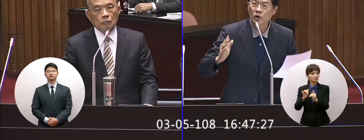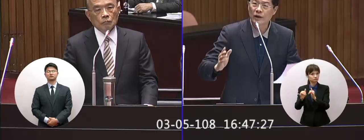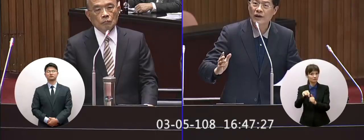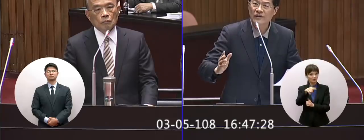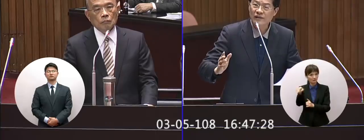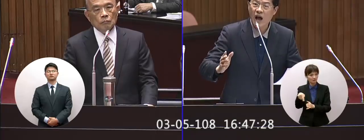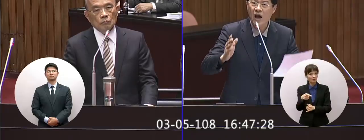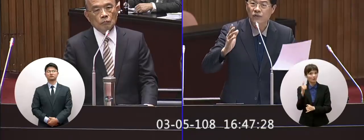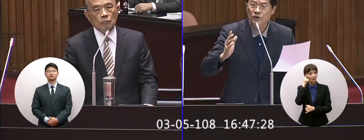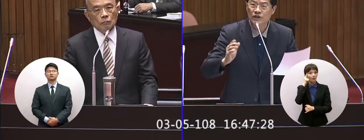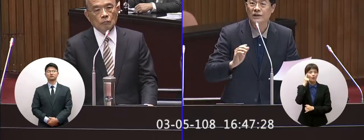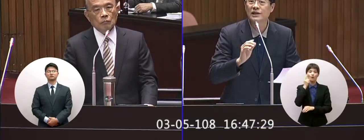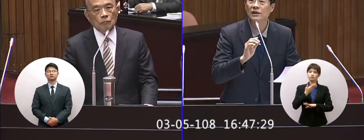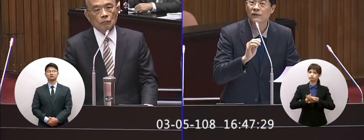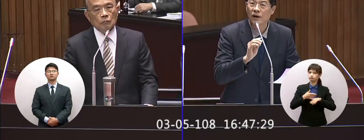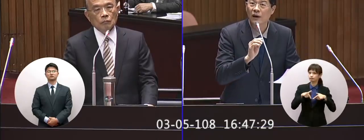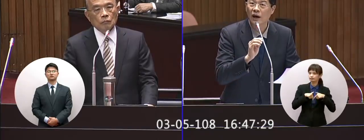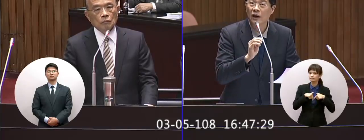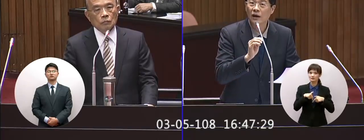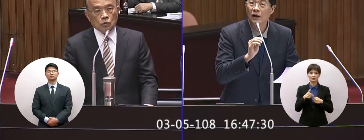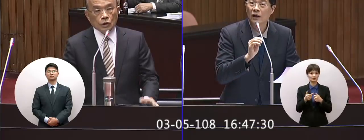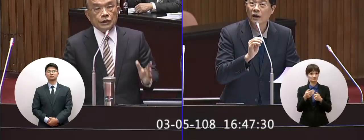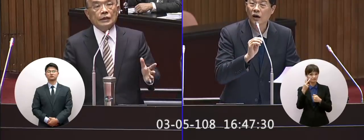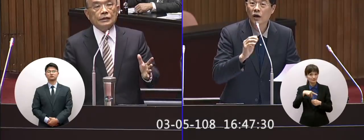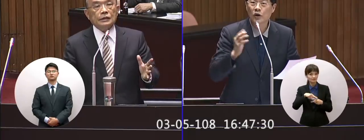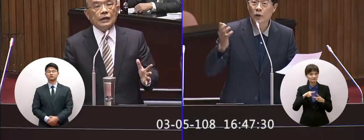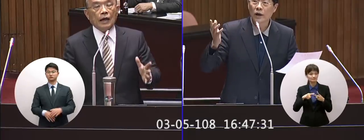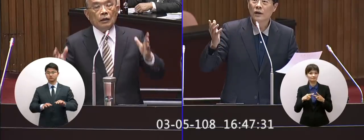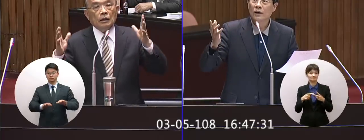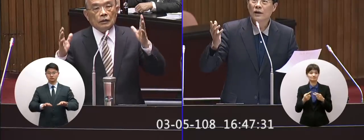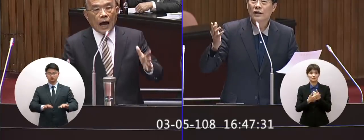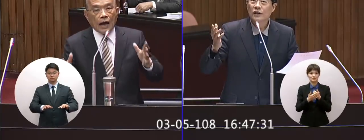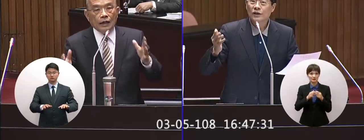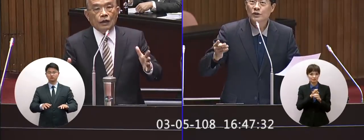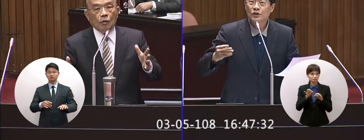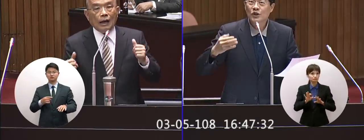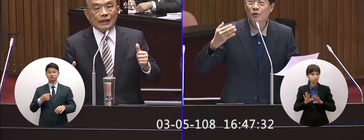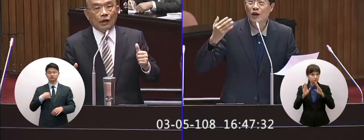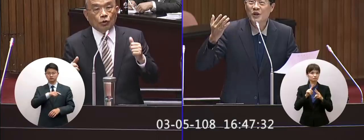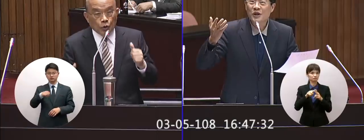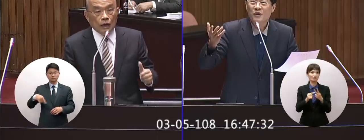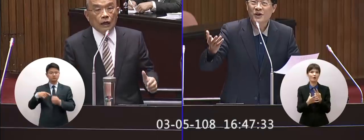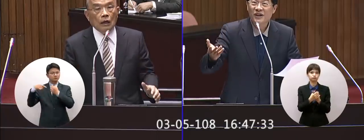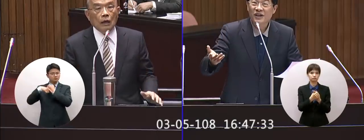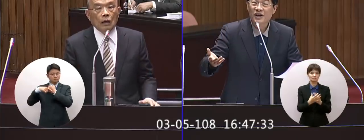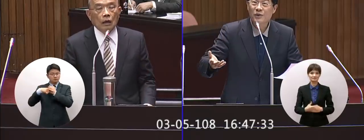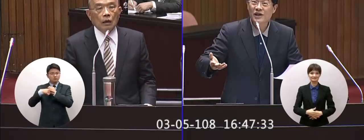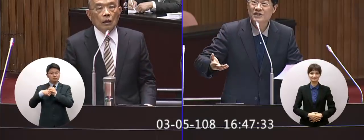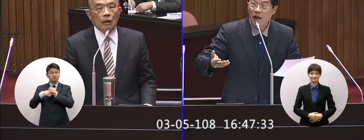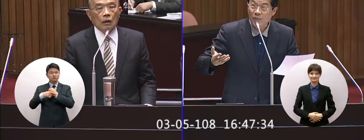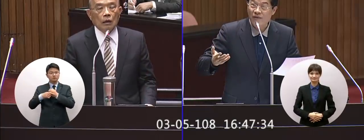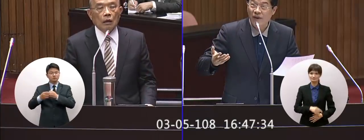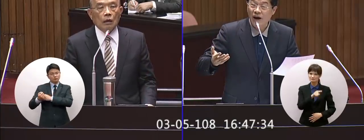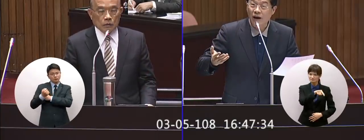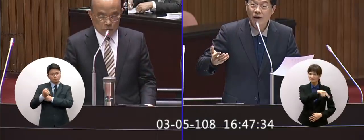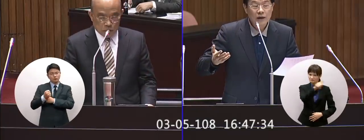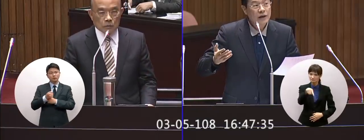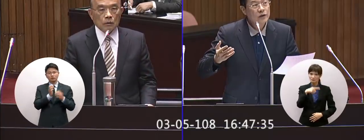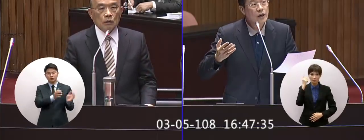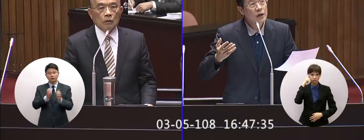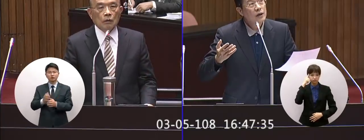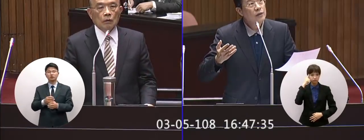济又可以大幅成长的方法。 所以现在正在大力发展绿能， 你们要想办